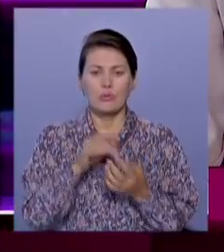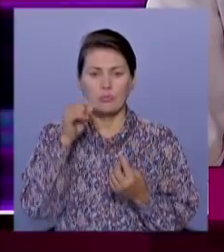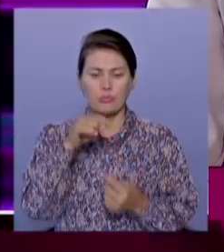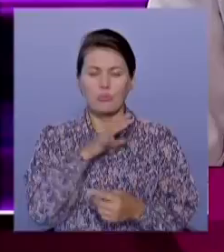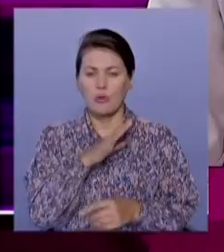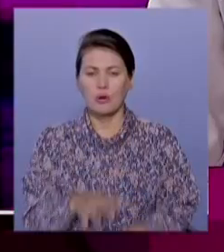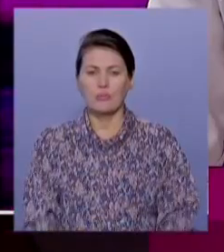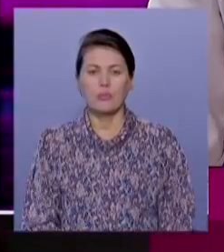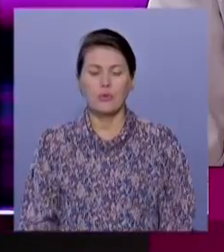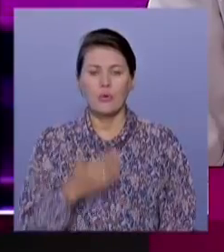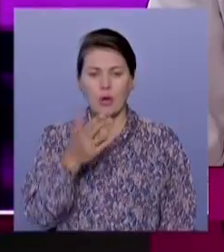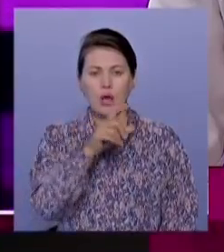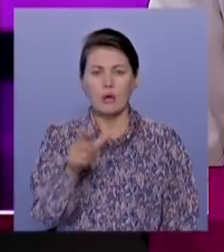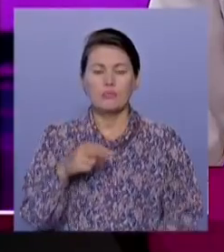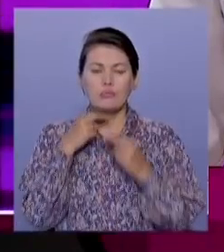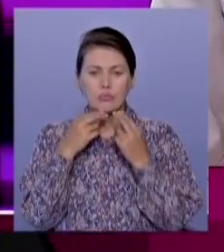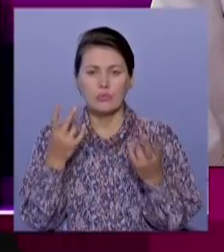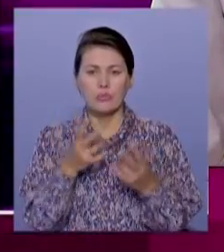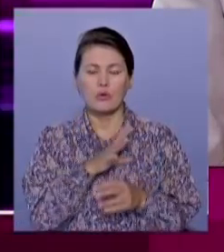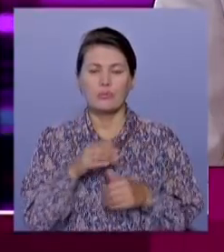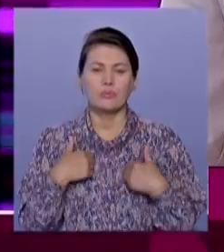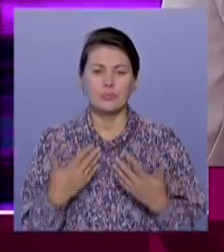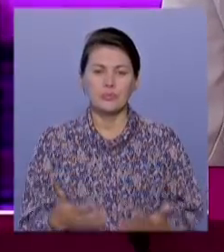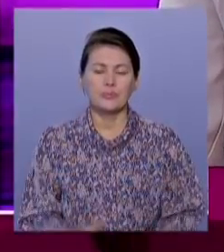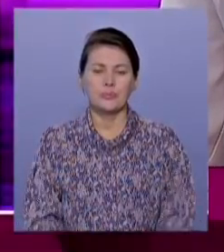қарастырылмаған. Осыған біздің азаматтар мұқият болса дейміз.